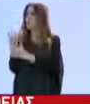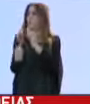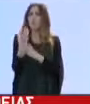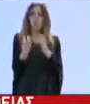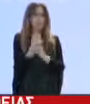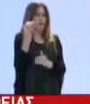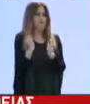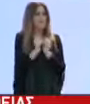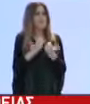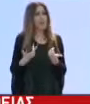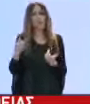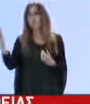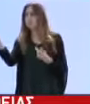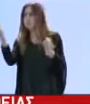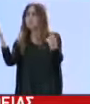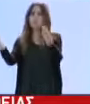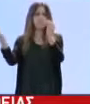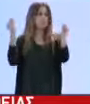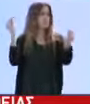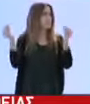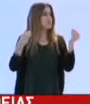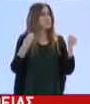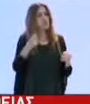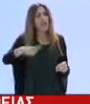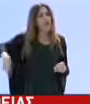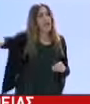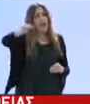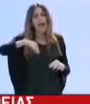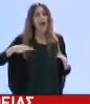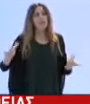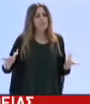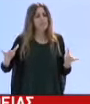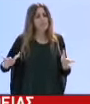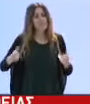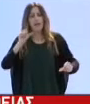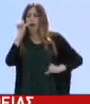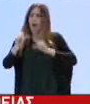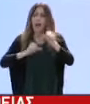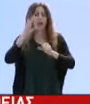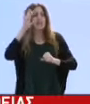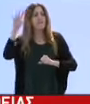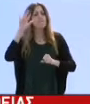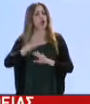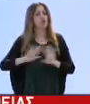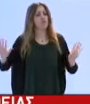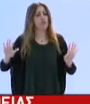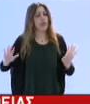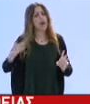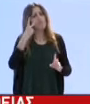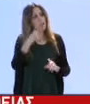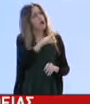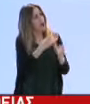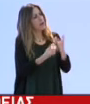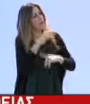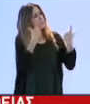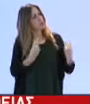που κάνουν τη δικιά τους σημαντική ιδεολογική υπέρβαση, που προσβλέπουν στην παράταξή μας,